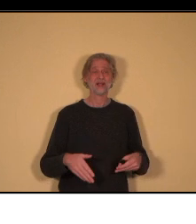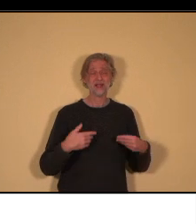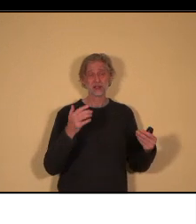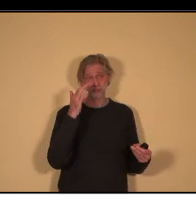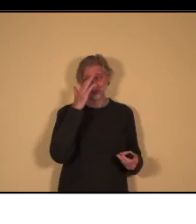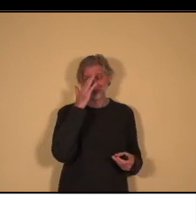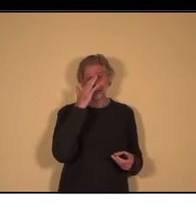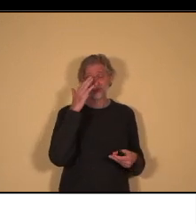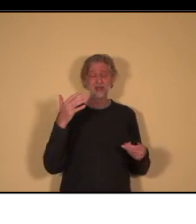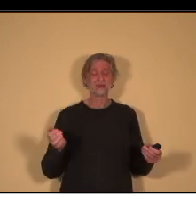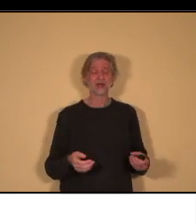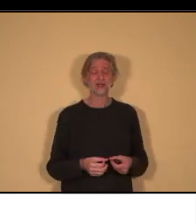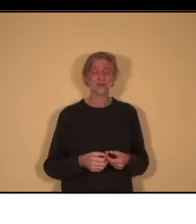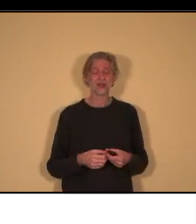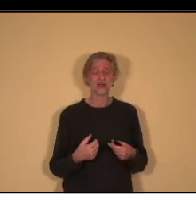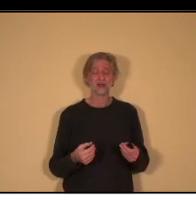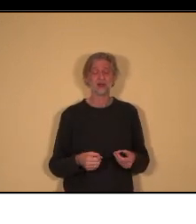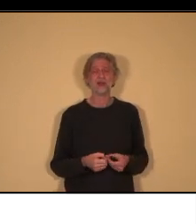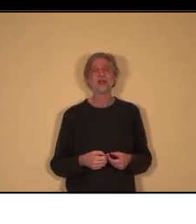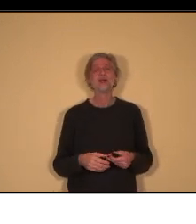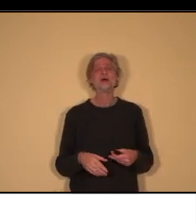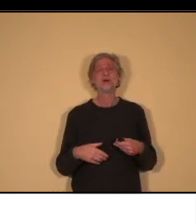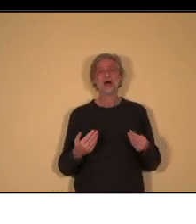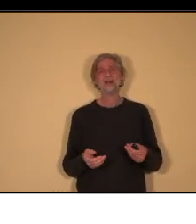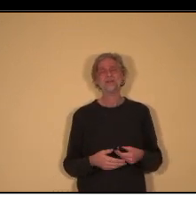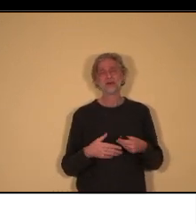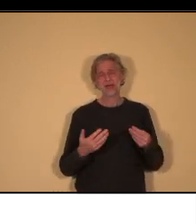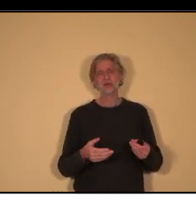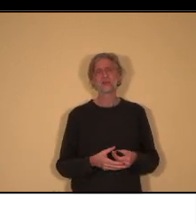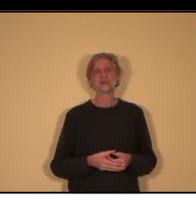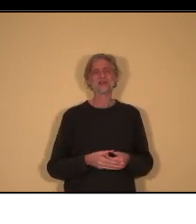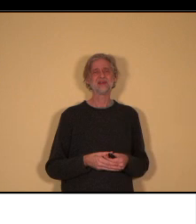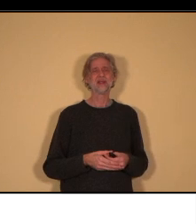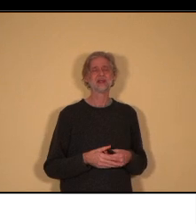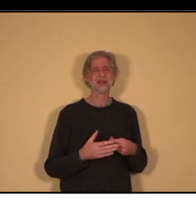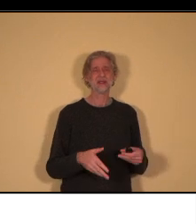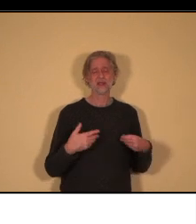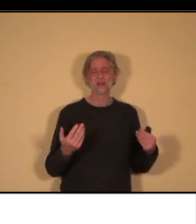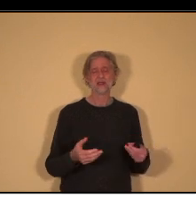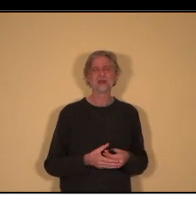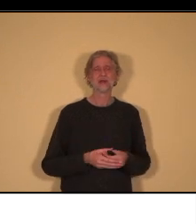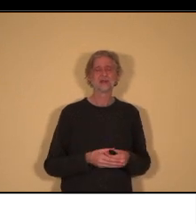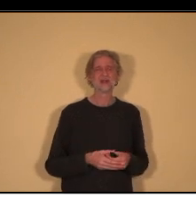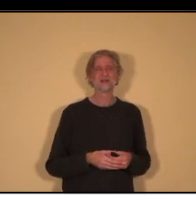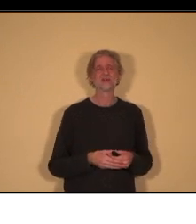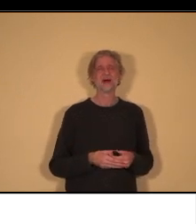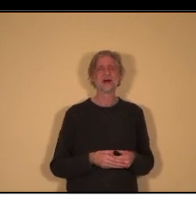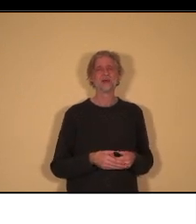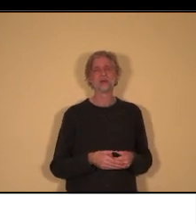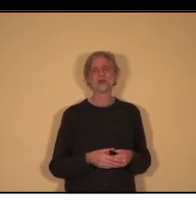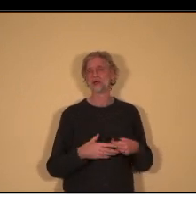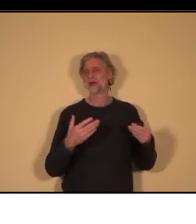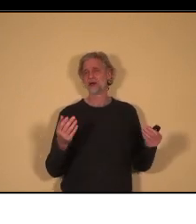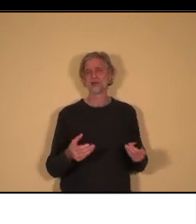über einen technischen Prozess emittieren, verringern können. Bei allen Verbrennungsprozessen tritt CO2